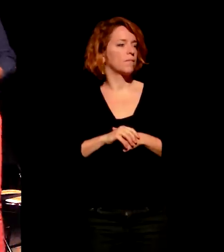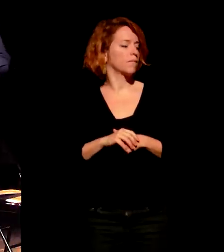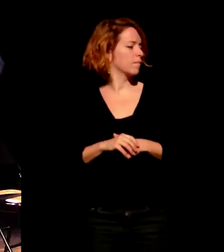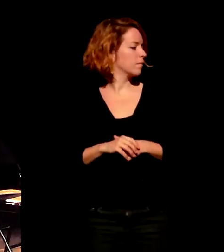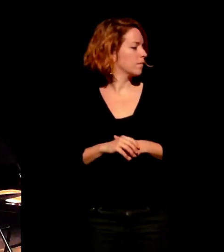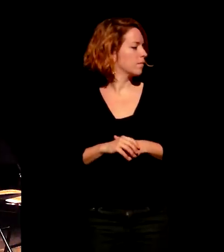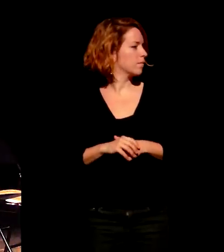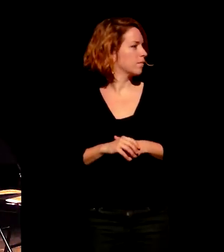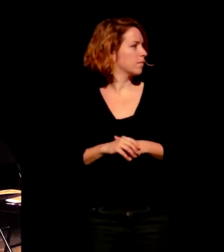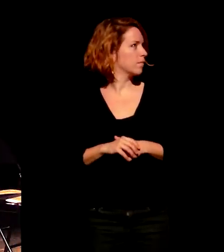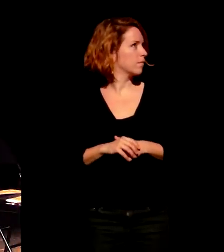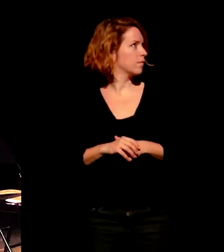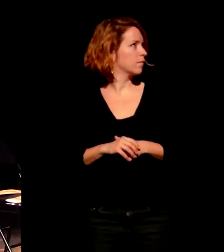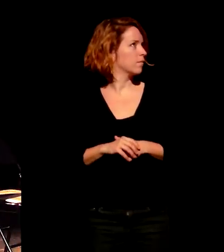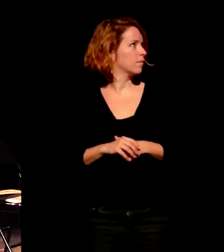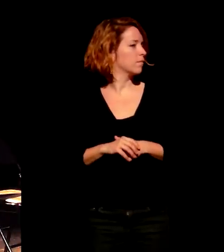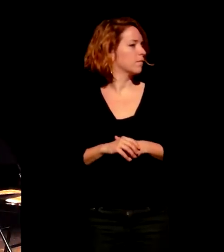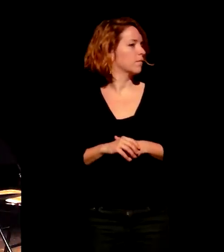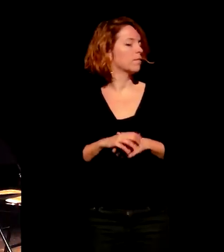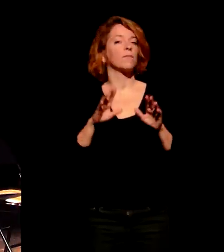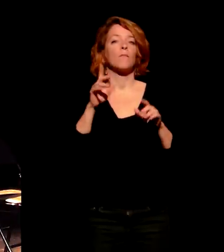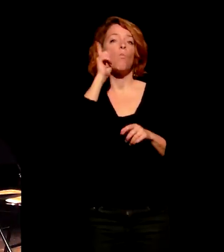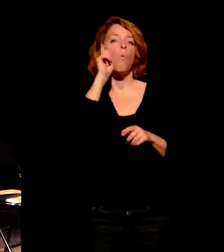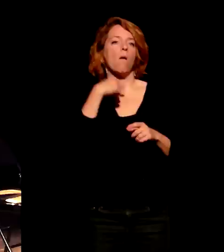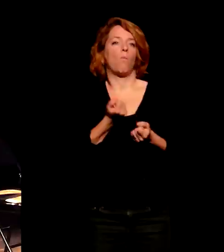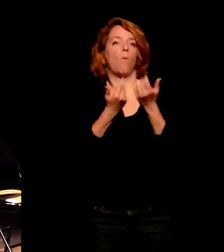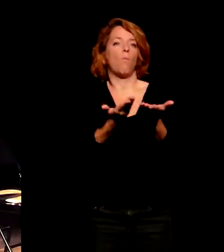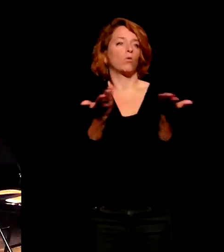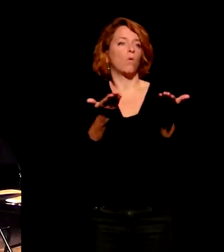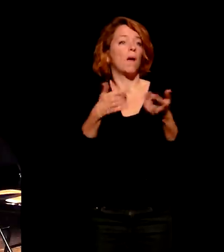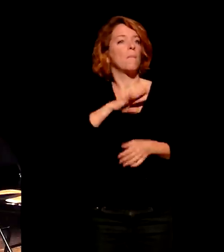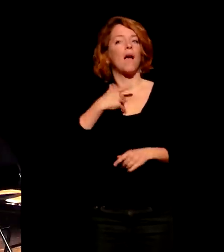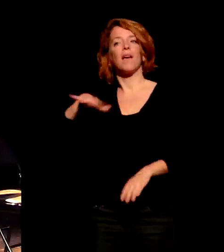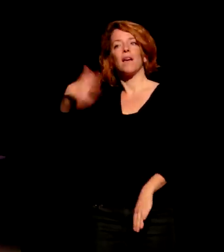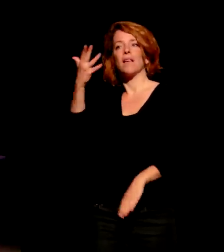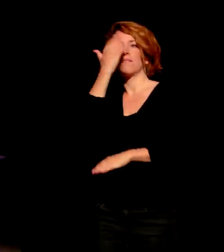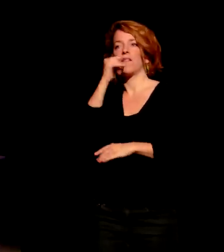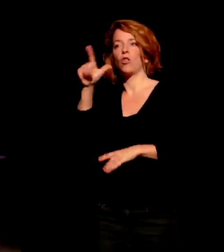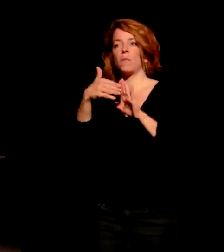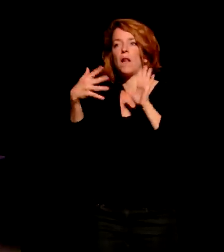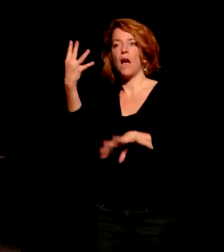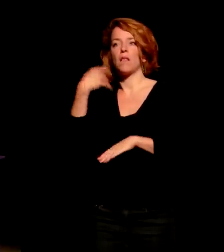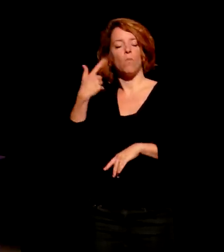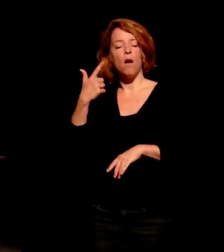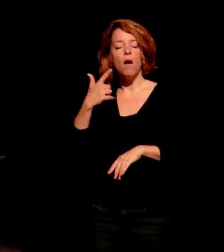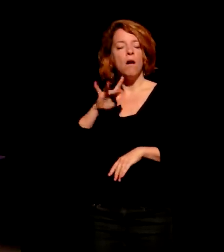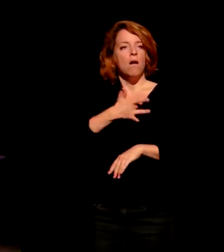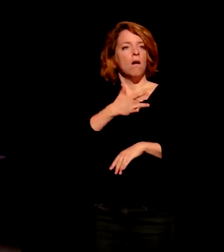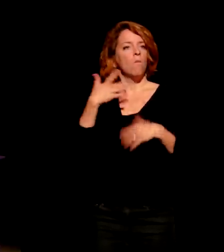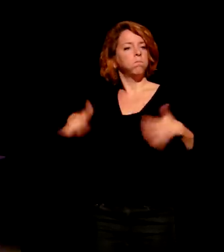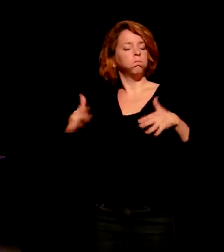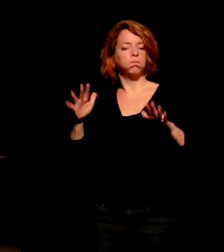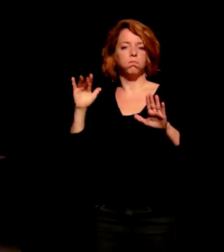raisons. La première raison, c'est que c'est quelque chose qui m'a touché personnellement le 15 février 2004, et depuis, c'est quelque chose qui me touche pour avoir milité